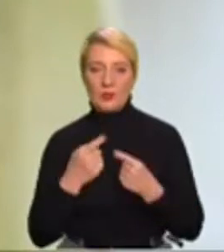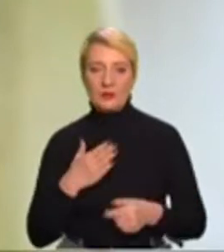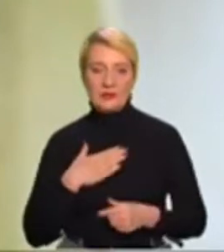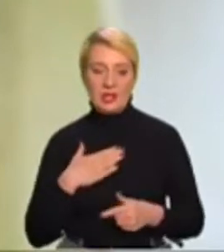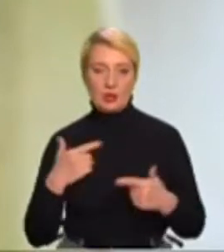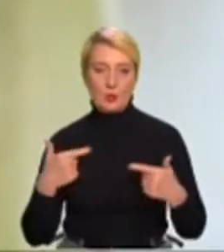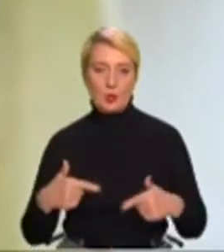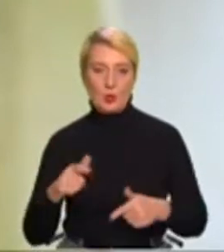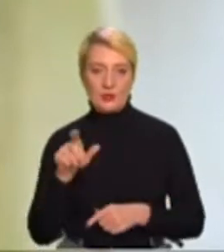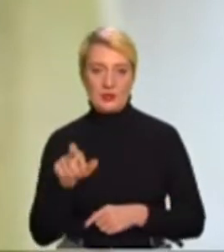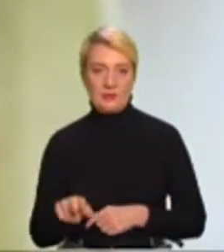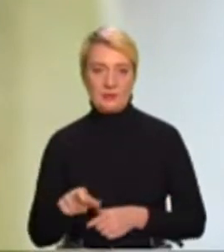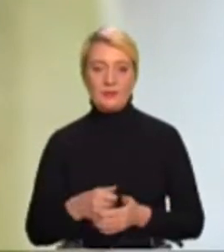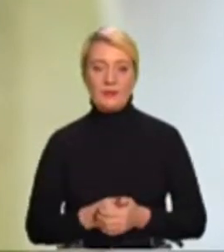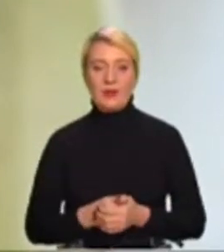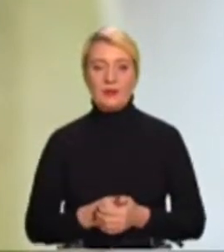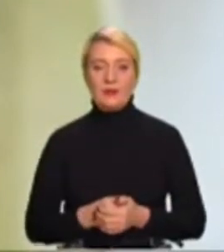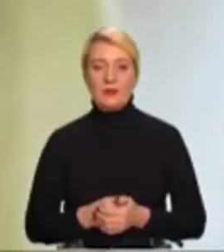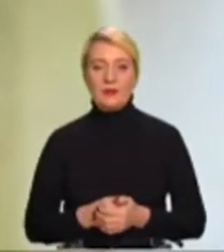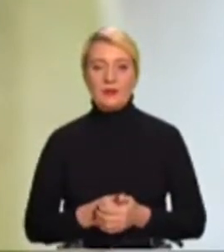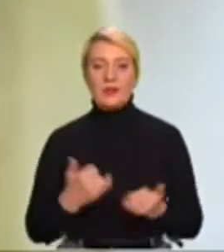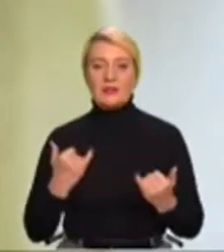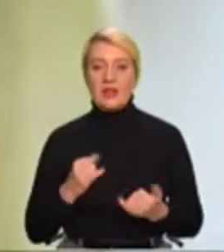нами просто зараз на зв'язку.